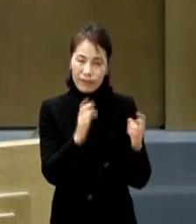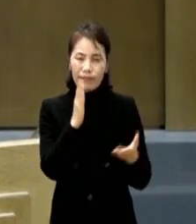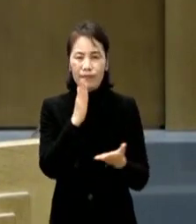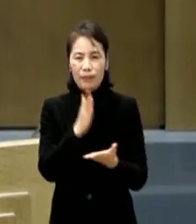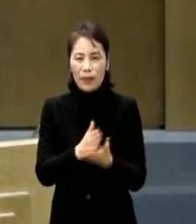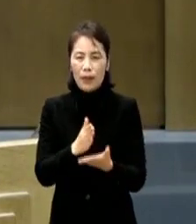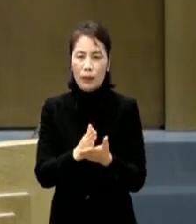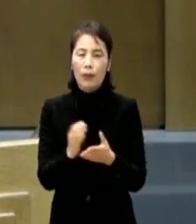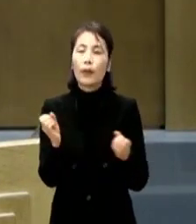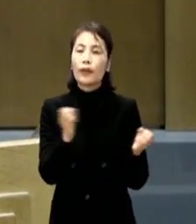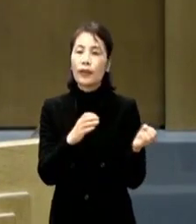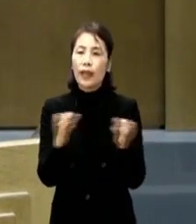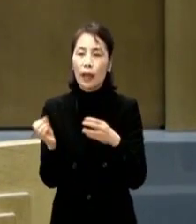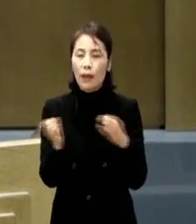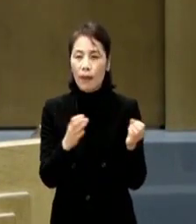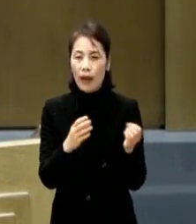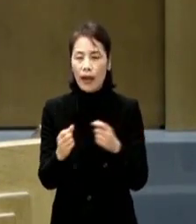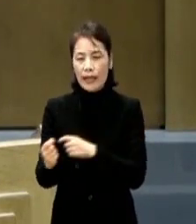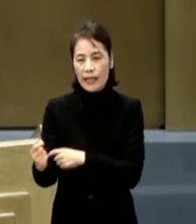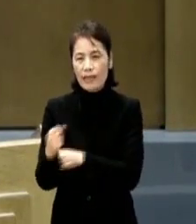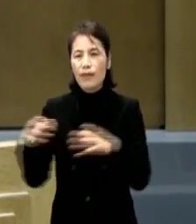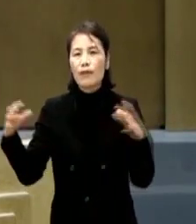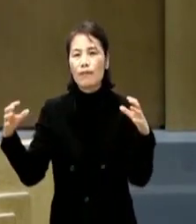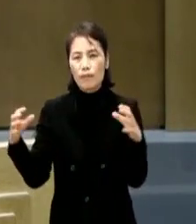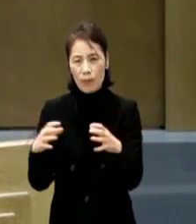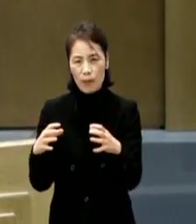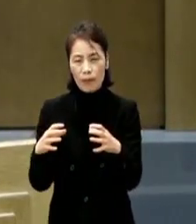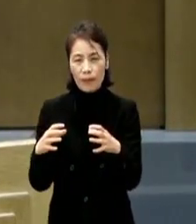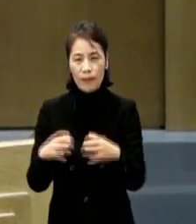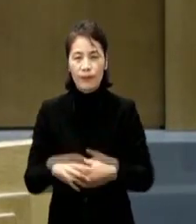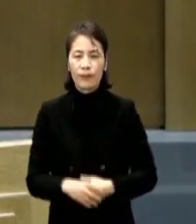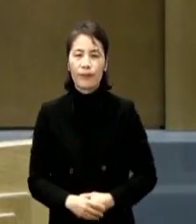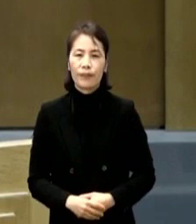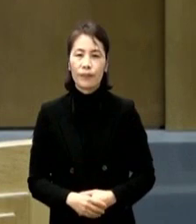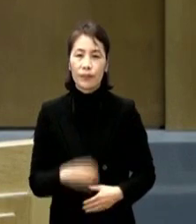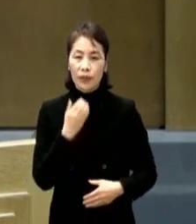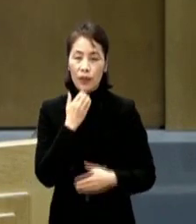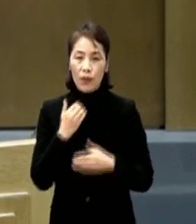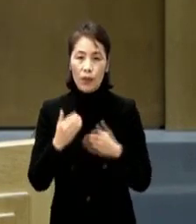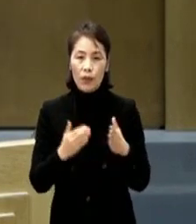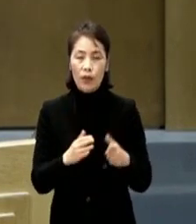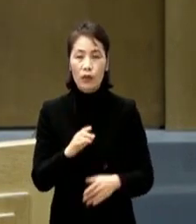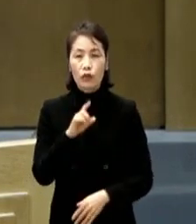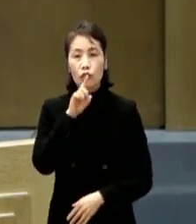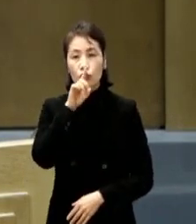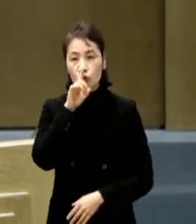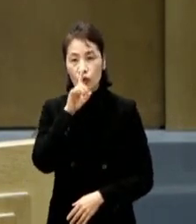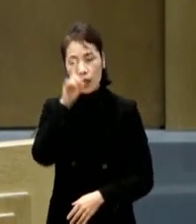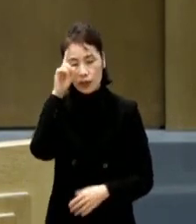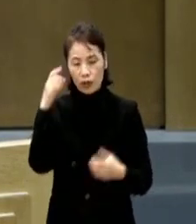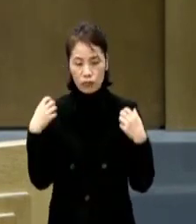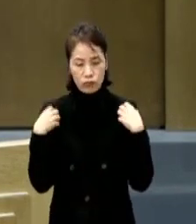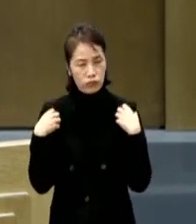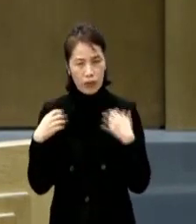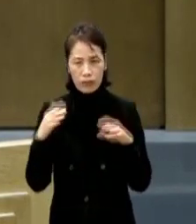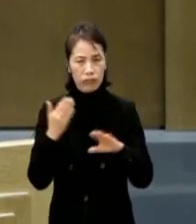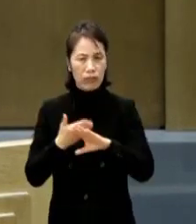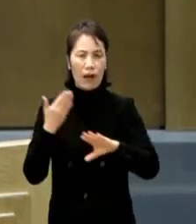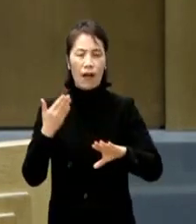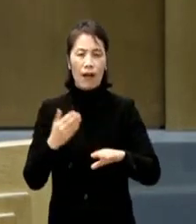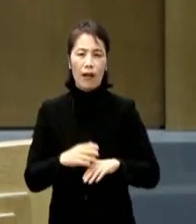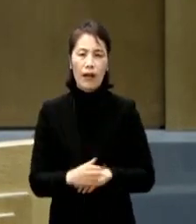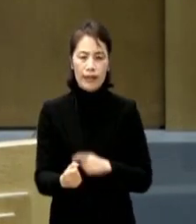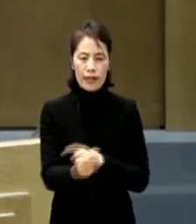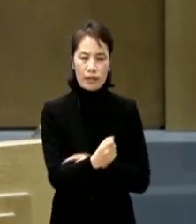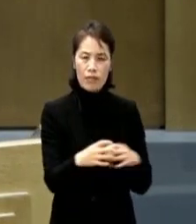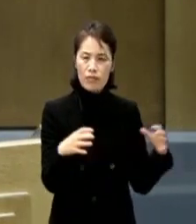대화와 타협으로 힘을 모아내야 합니다. 경기도는 중앙정부와 달리 소통과 협치의